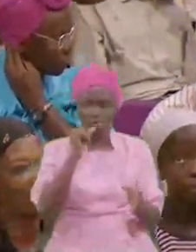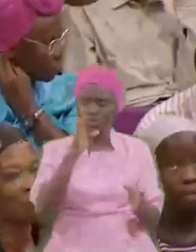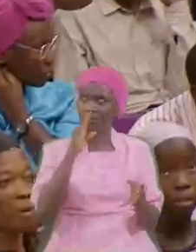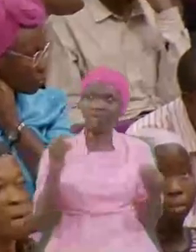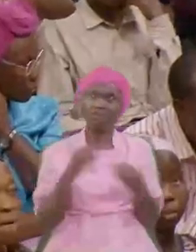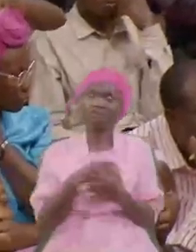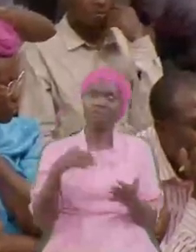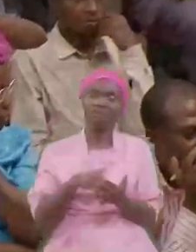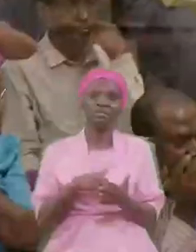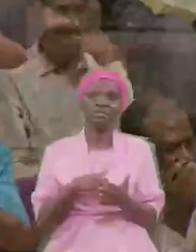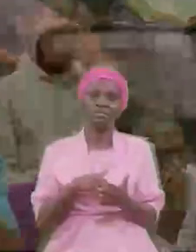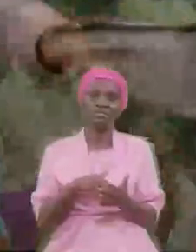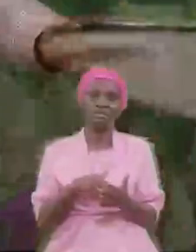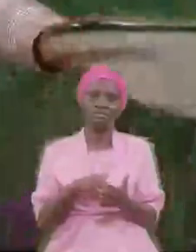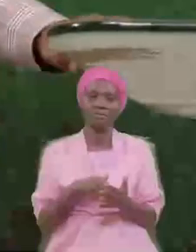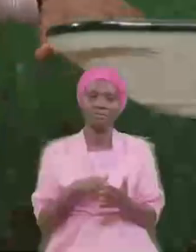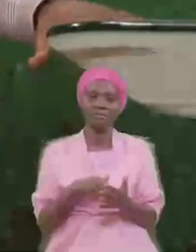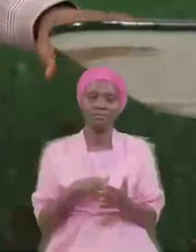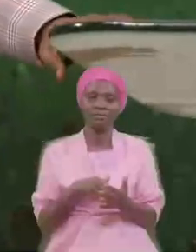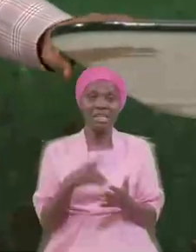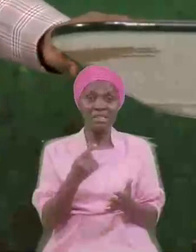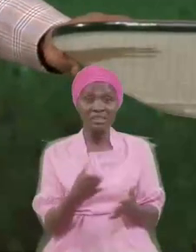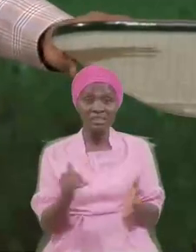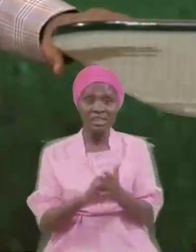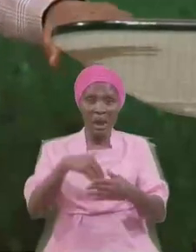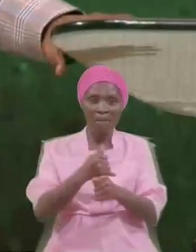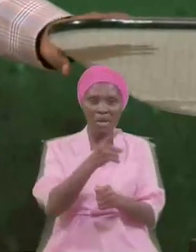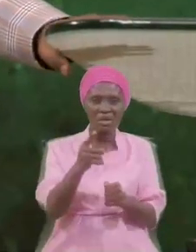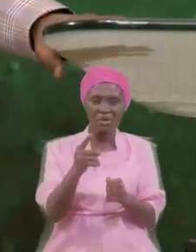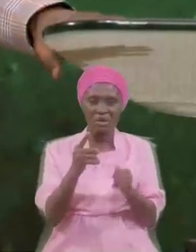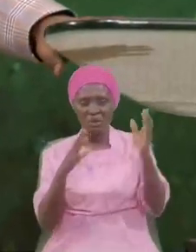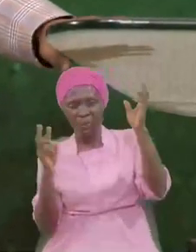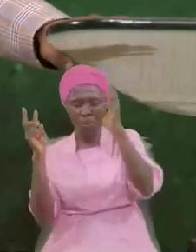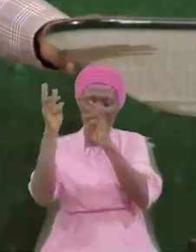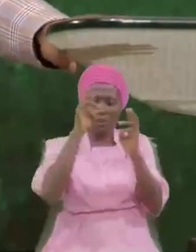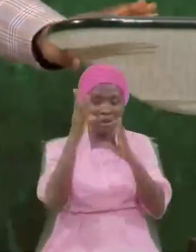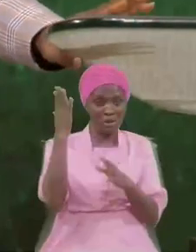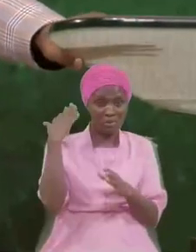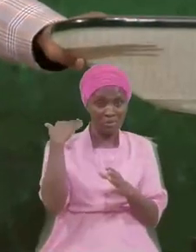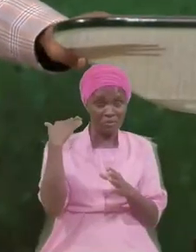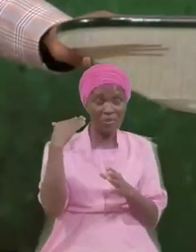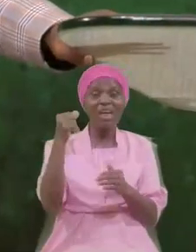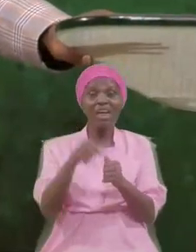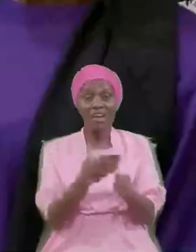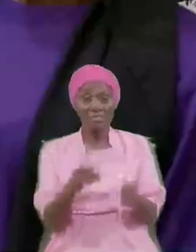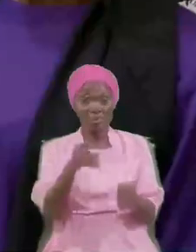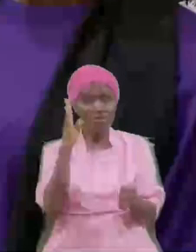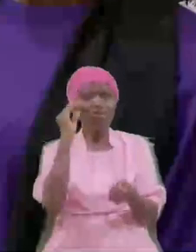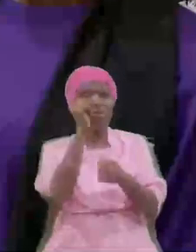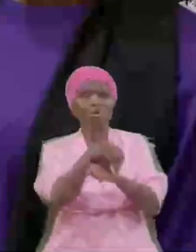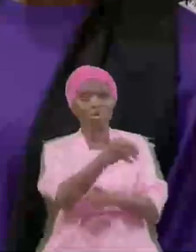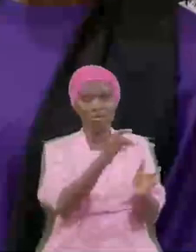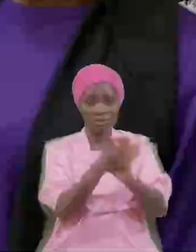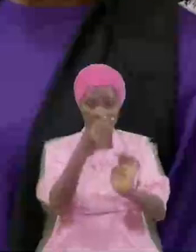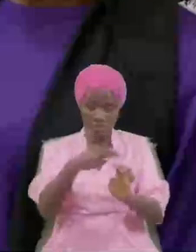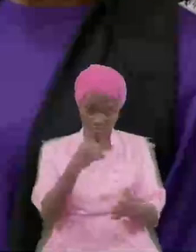Et les choses qui vous embêtent dans le passé, qui vous font craindre dans le passé, ces choses